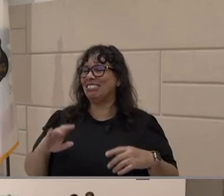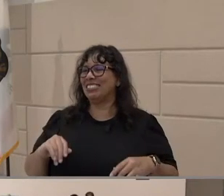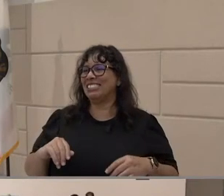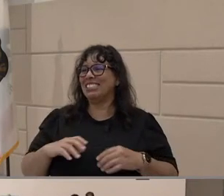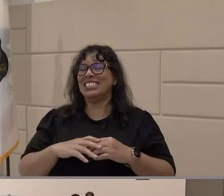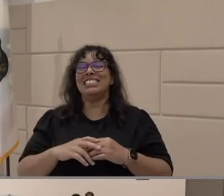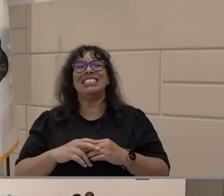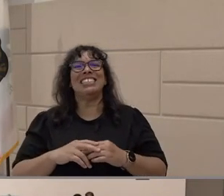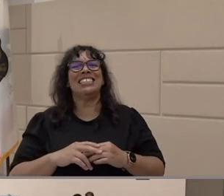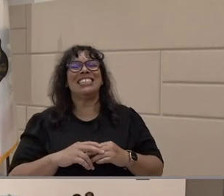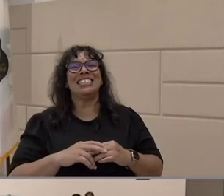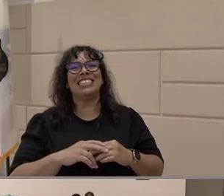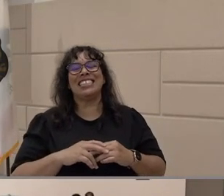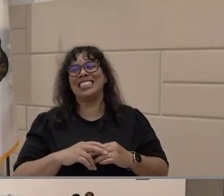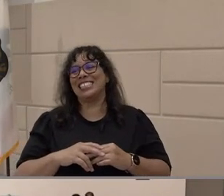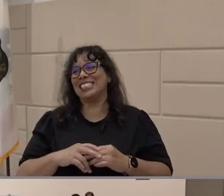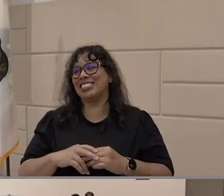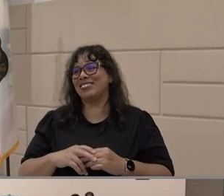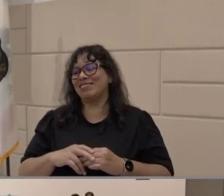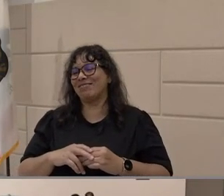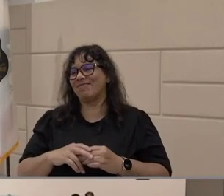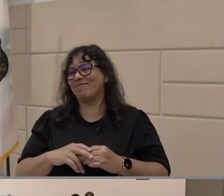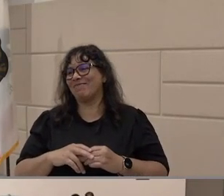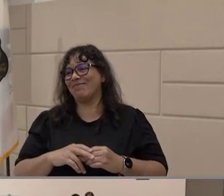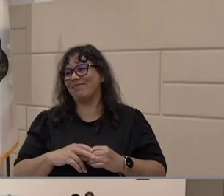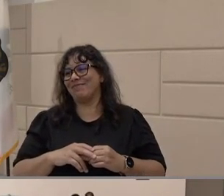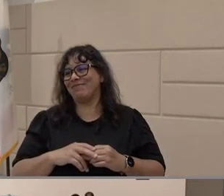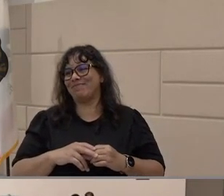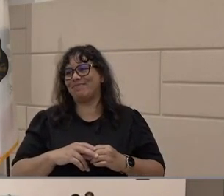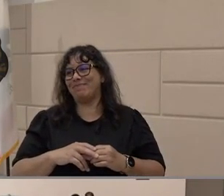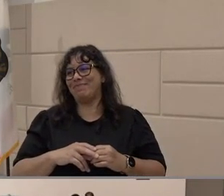ការនិយាយលោកគ្នាទៅវិញទៅមកណាបាទ